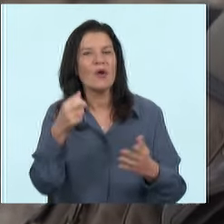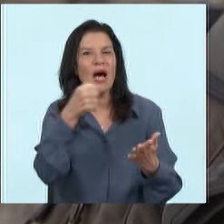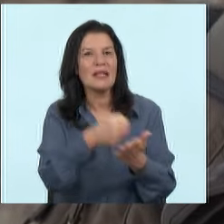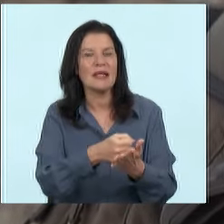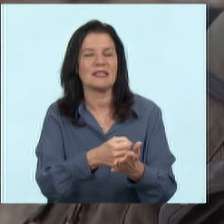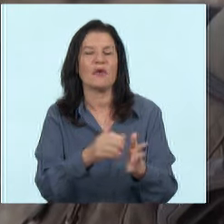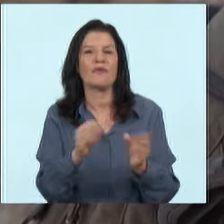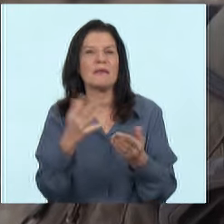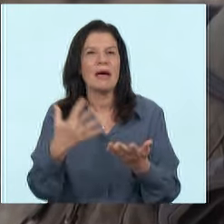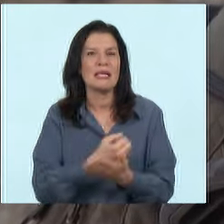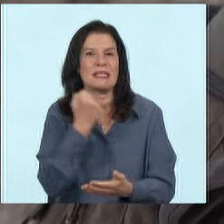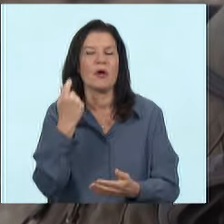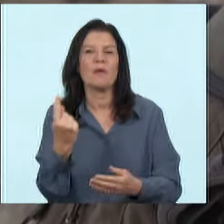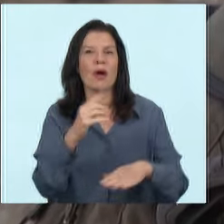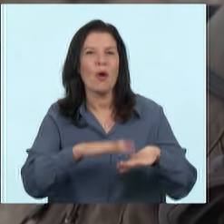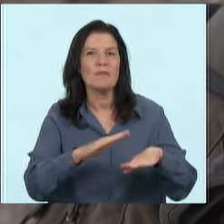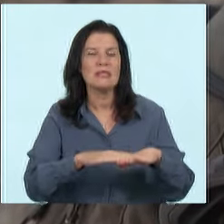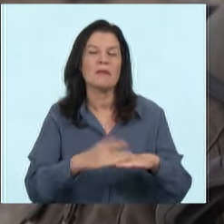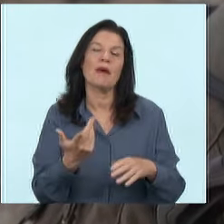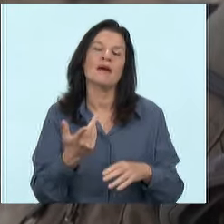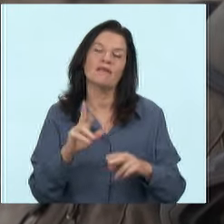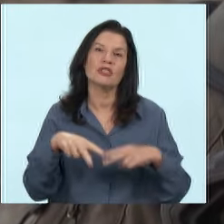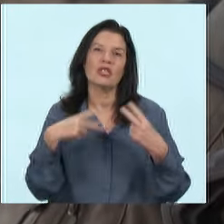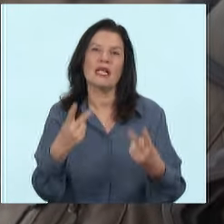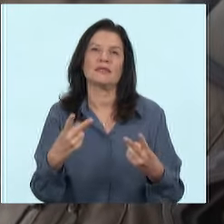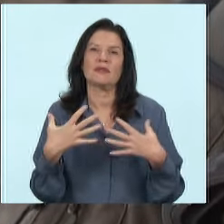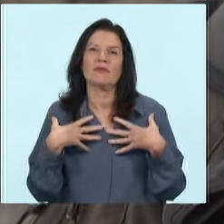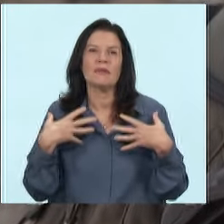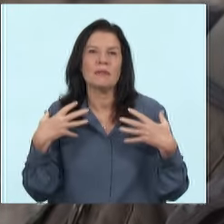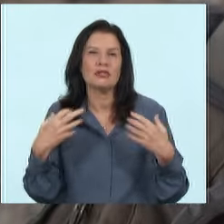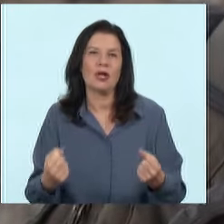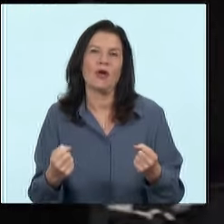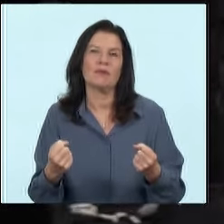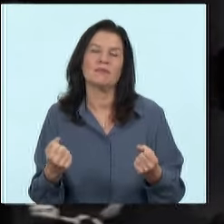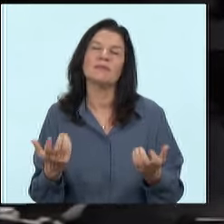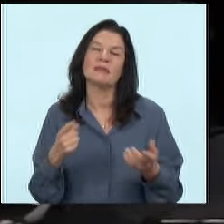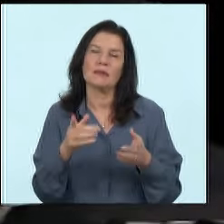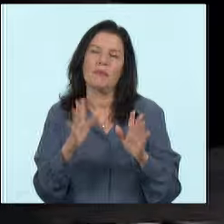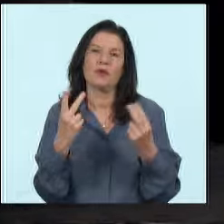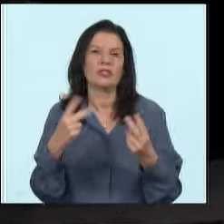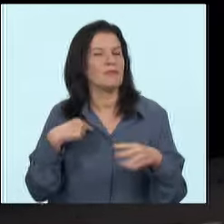משימה. שתחזרו בריאים. שנחזור בשלום ובבריאות. זה מאוד מאוד חשוב, אני מסכים.